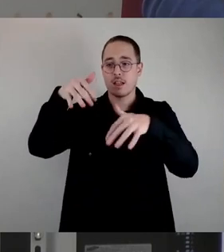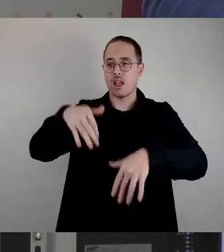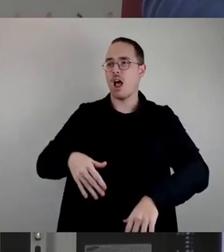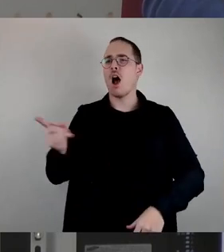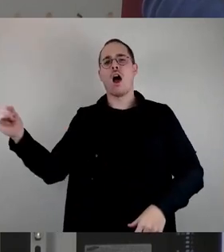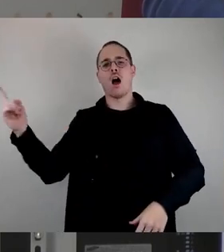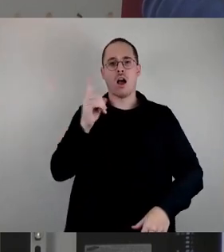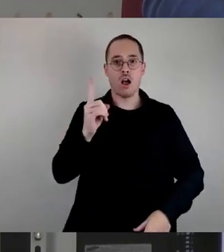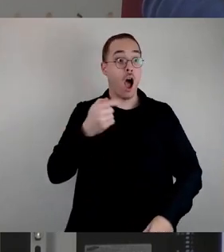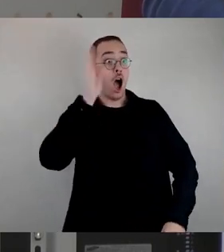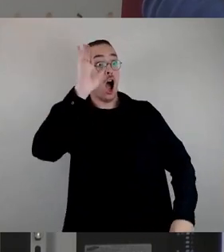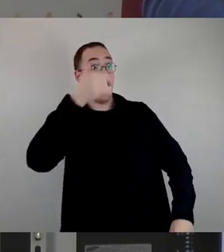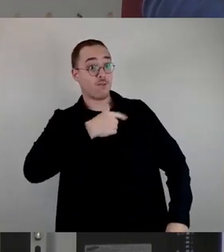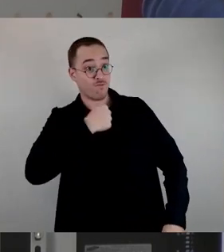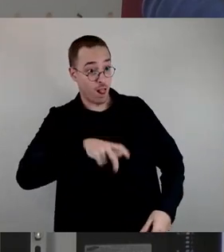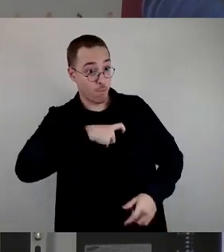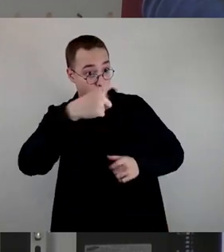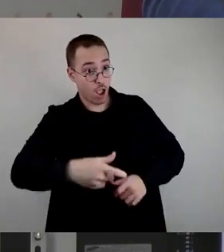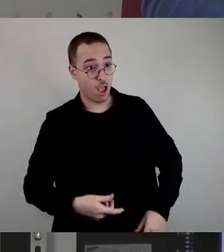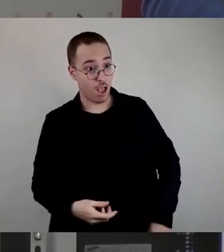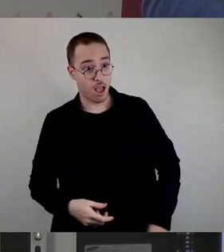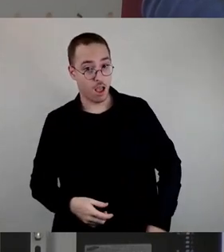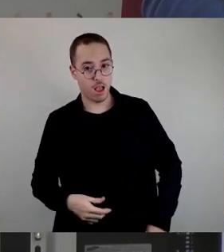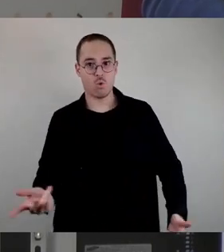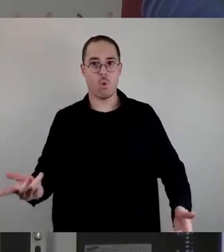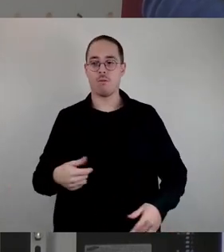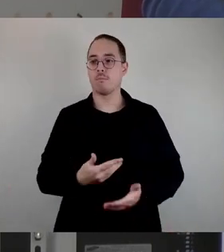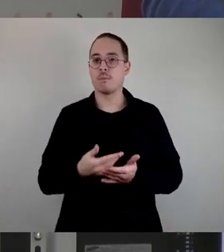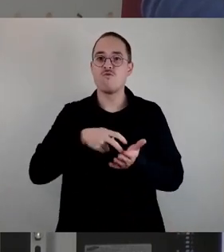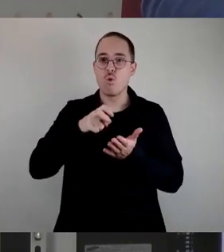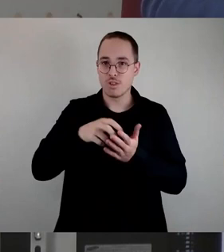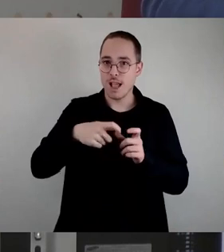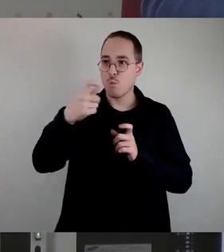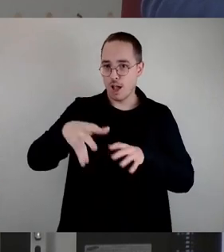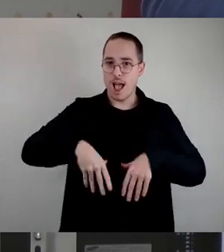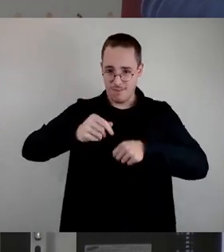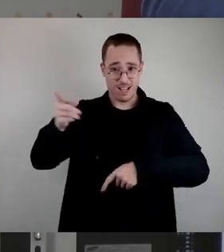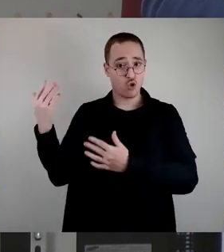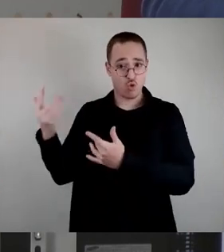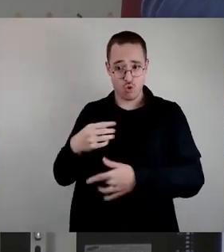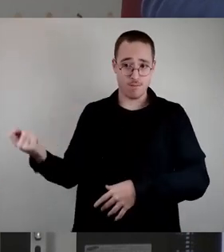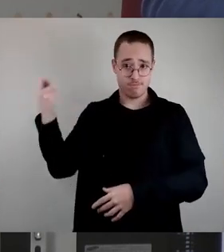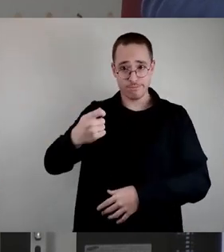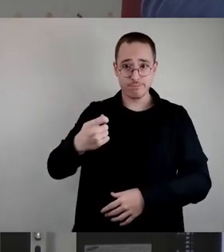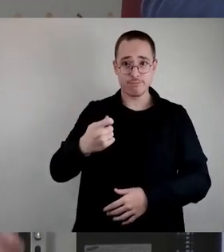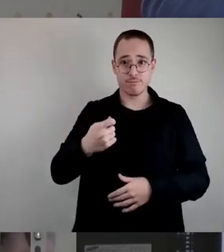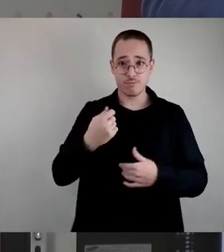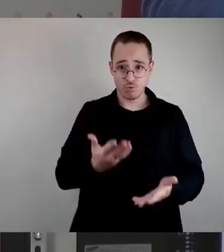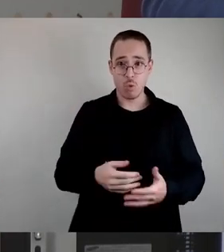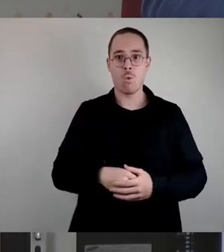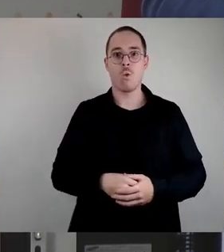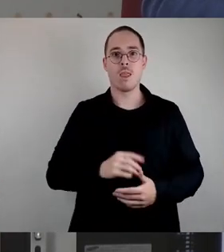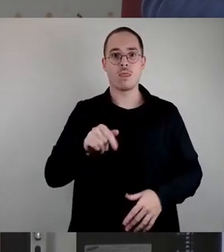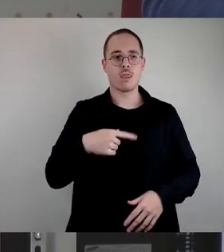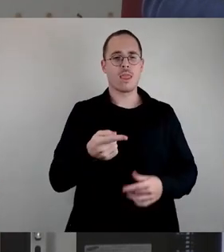Diskussion los. Es fängt mit einer Fußgängerbrücke an, von den Grünen. Und dann haben wir die dann haben wir die Varianten gesehen, dann wollte jemand noch